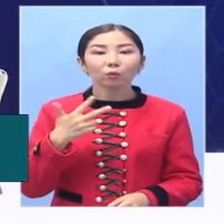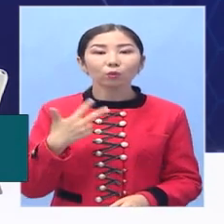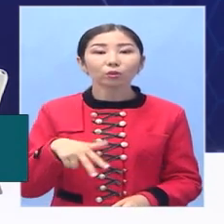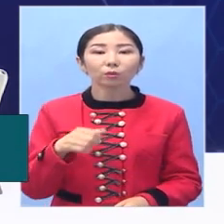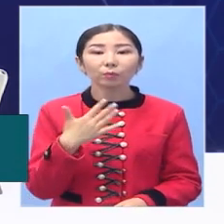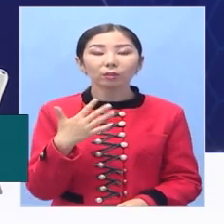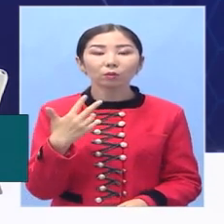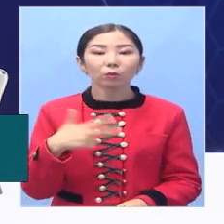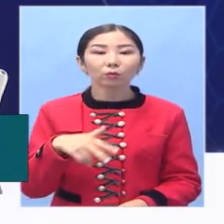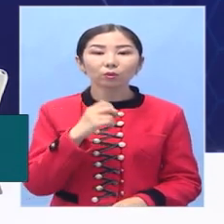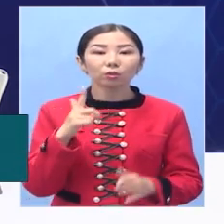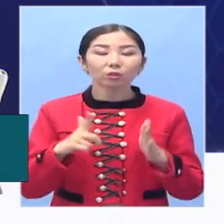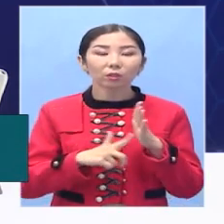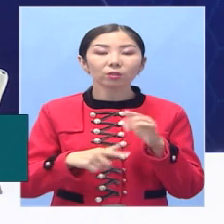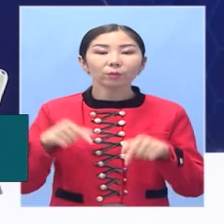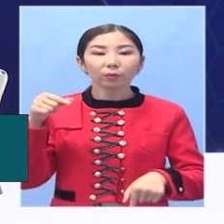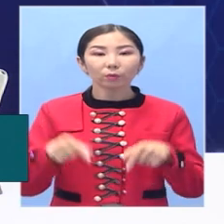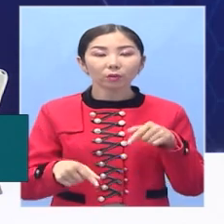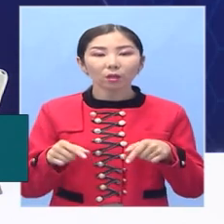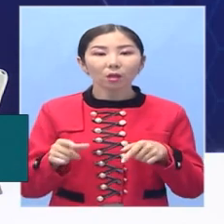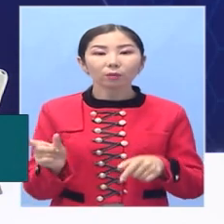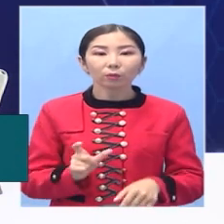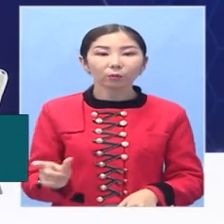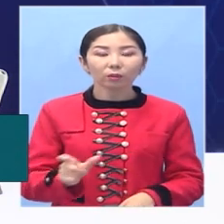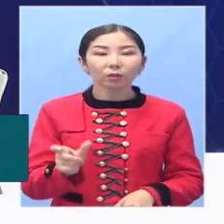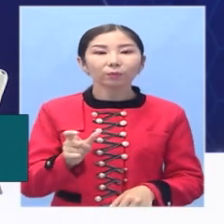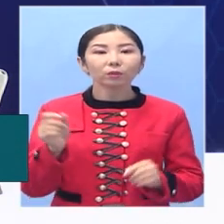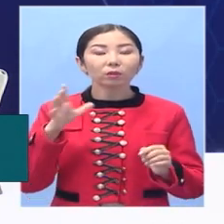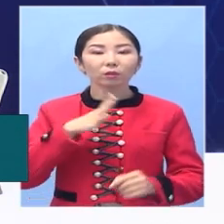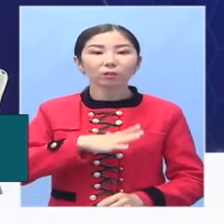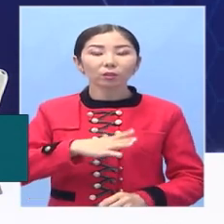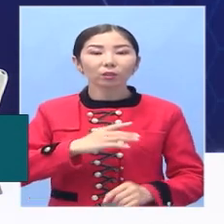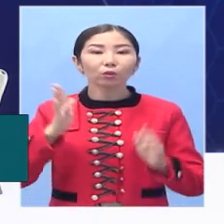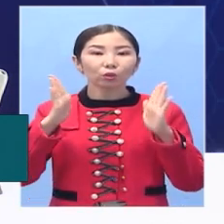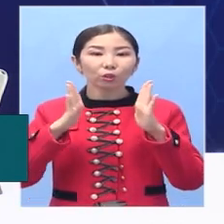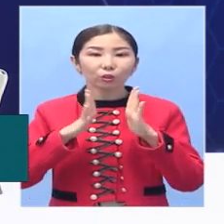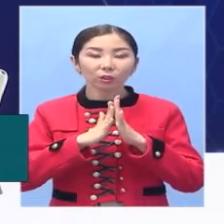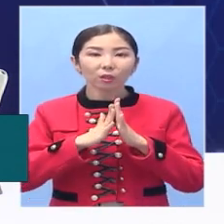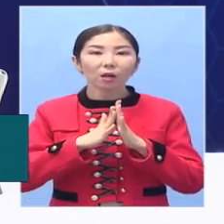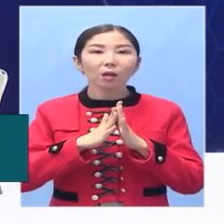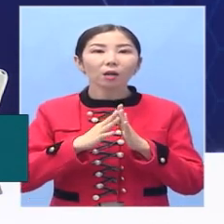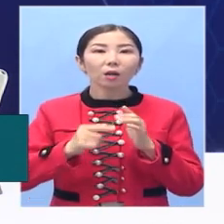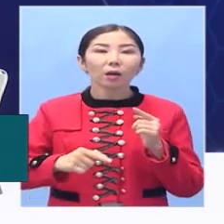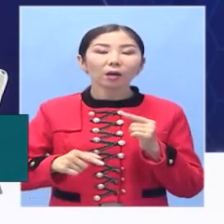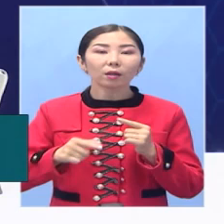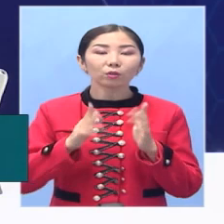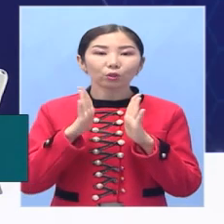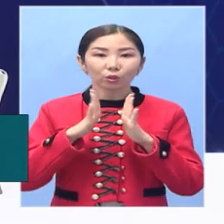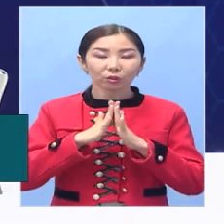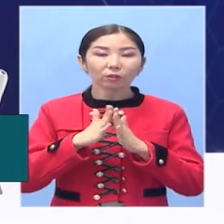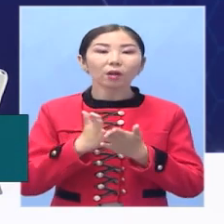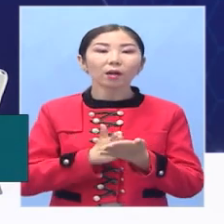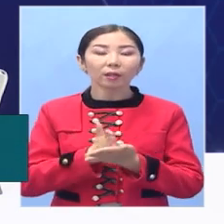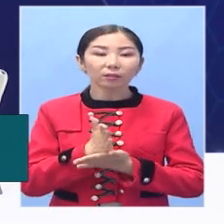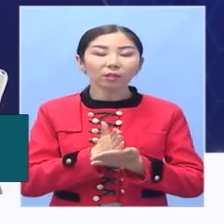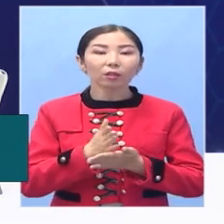жол, жаңбыр жауғанда телеге теңіз болады. Неге үйлердің арасындағы жолдарға көңіл бөлінбейді дейді? Жалпы енді биылғы жыл қай жаңа